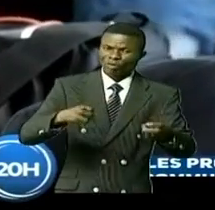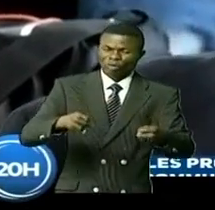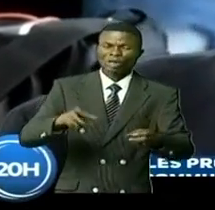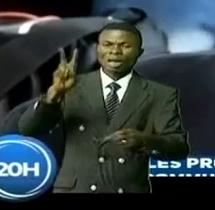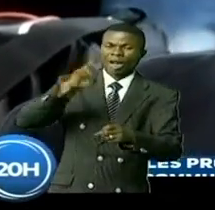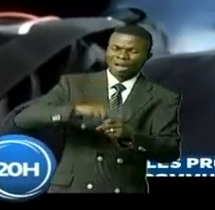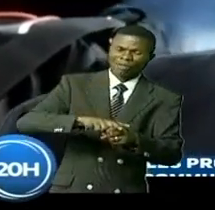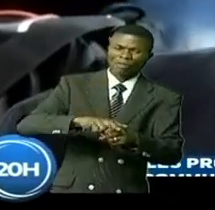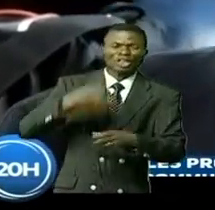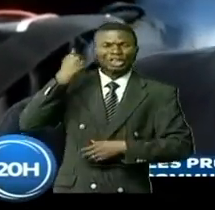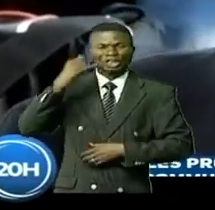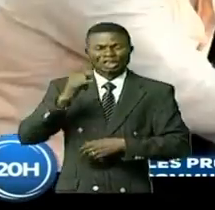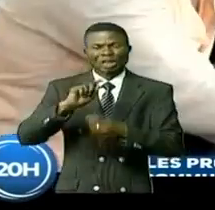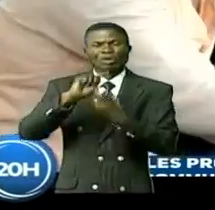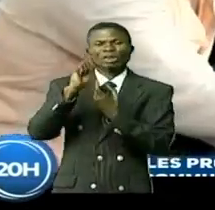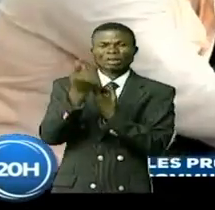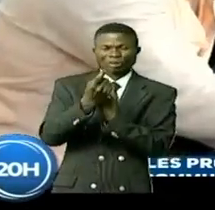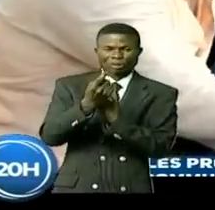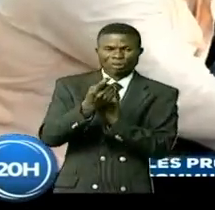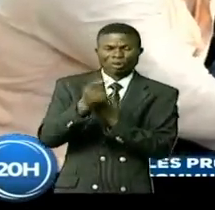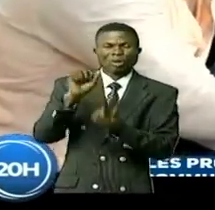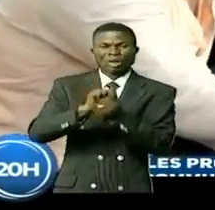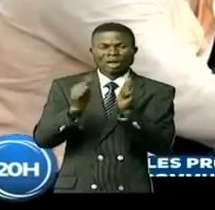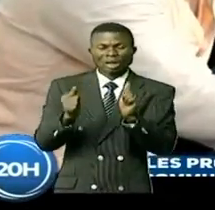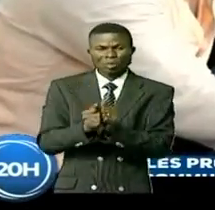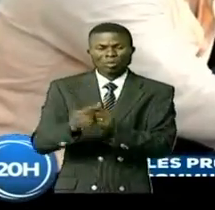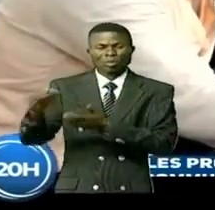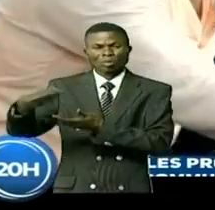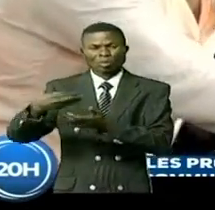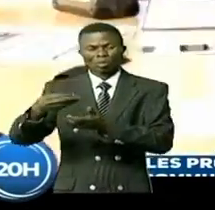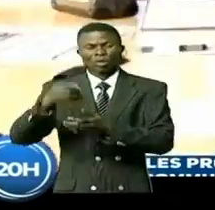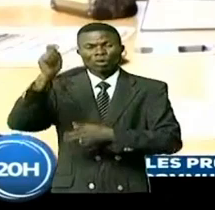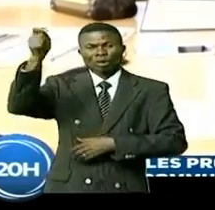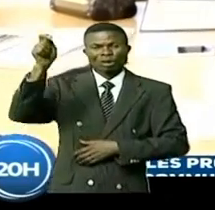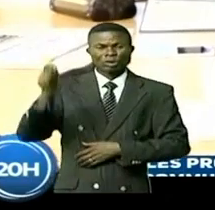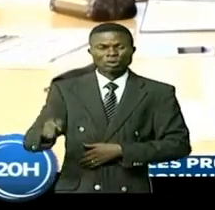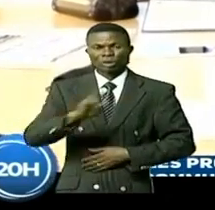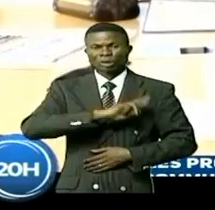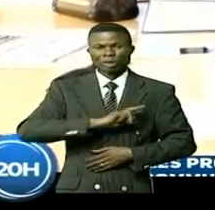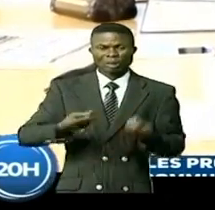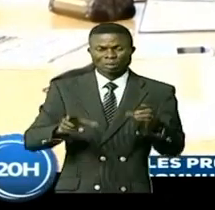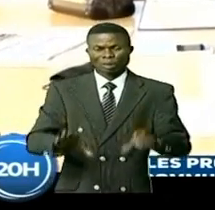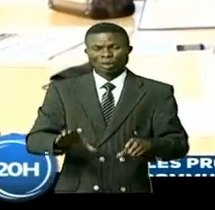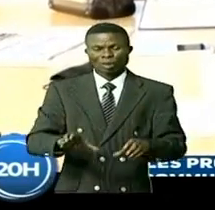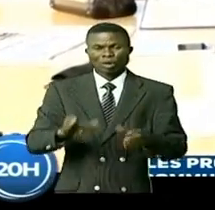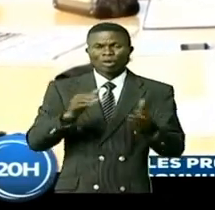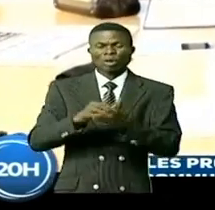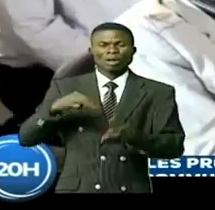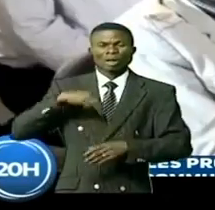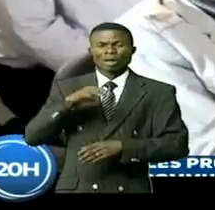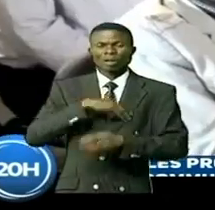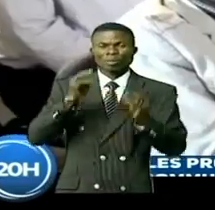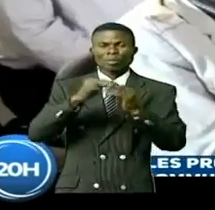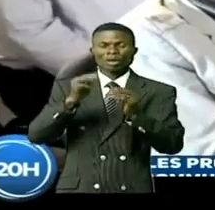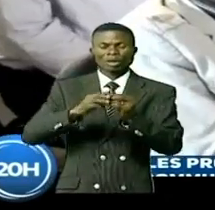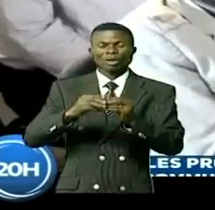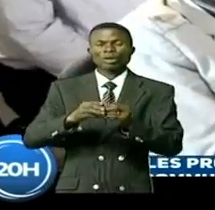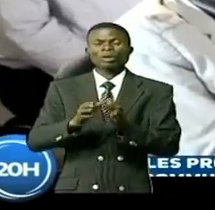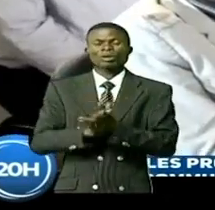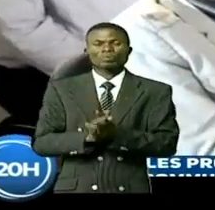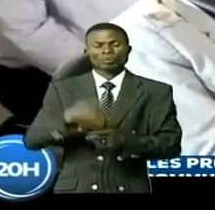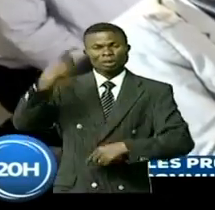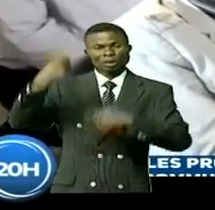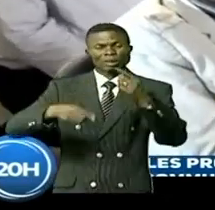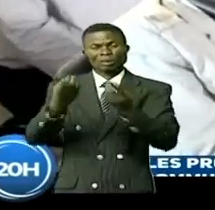haine tribale, mais aussi des facteurs de mobilisation des forces armées congolaises. Eu égard, les membres de l'Assemblée plénière, après débat